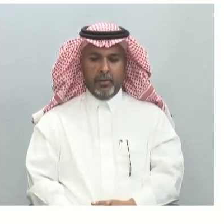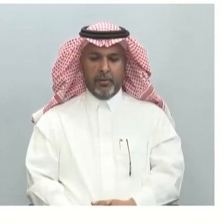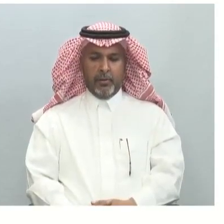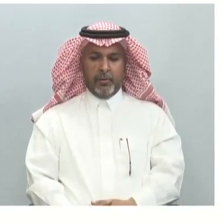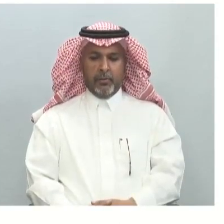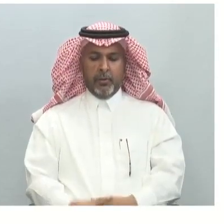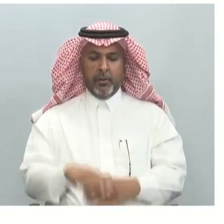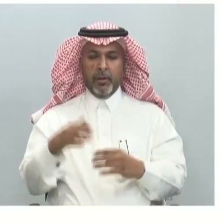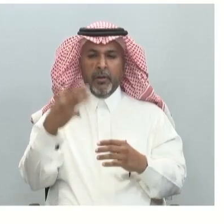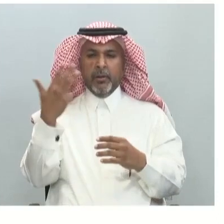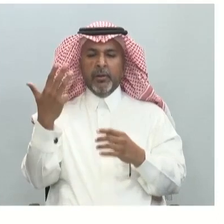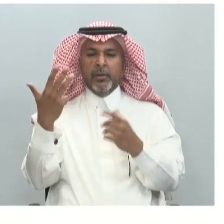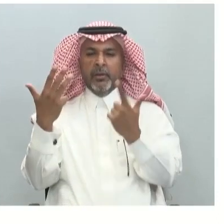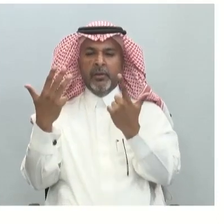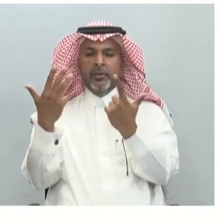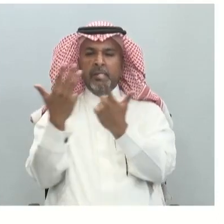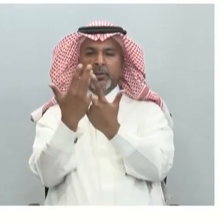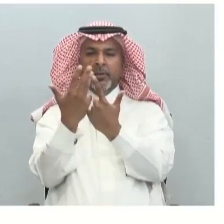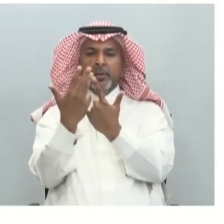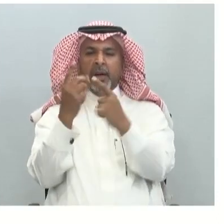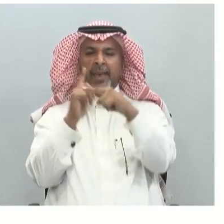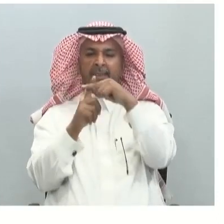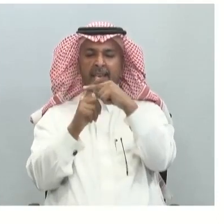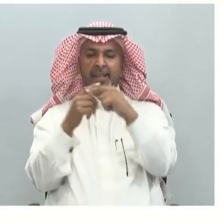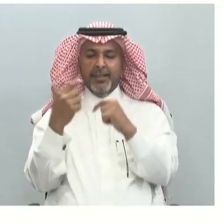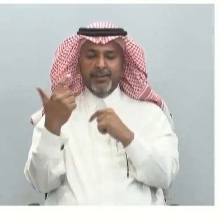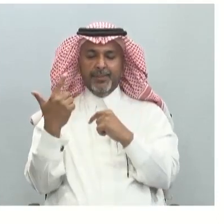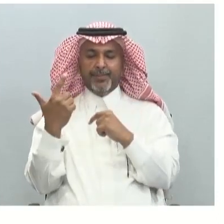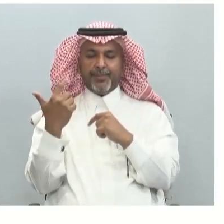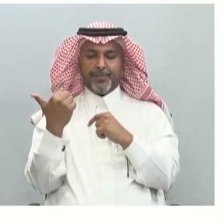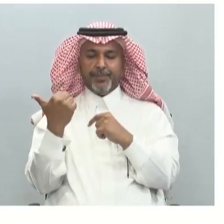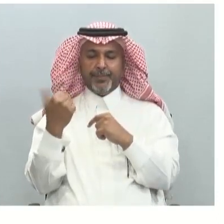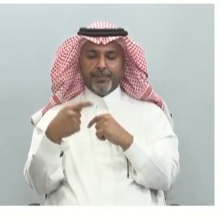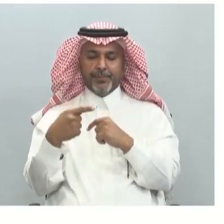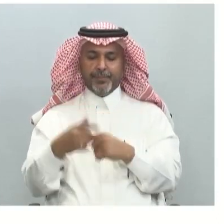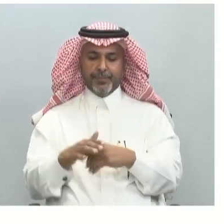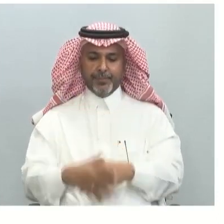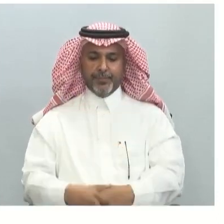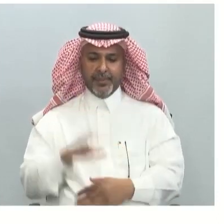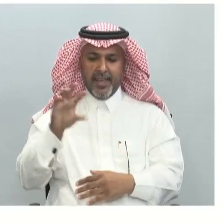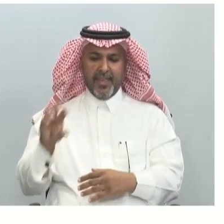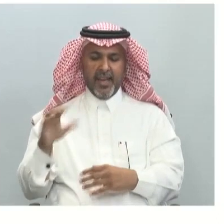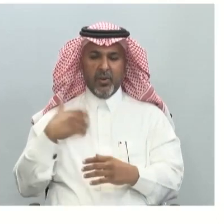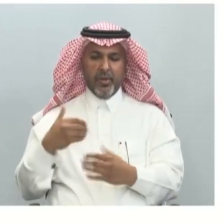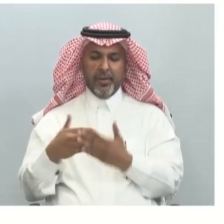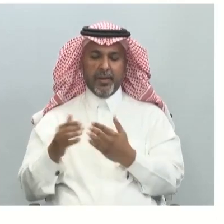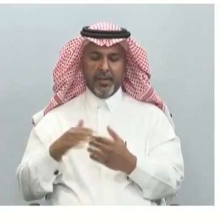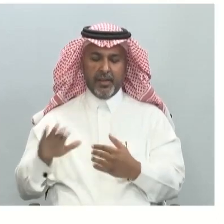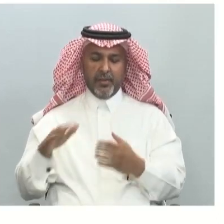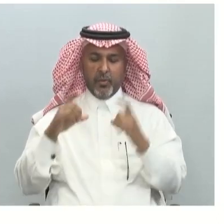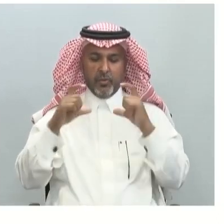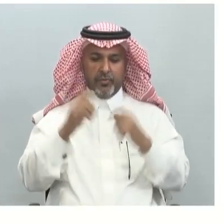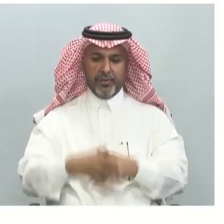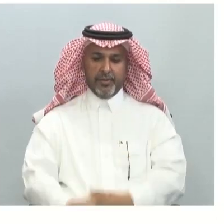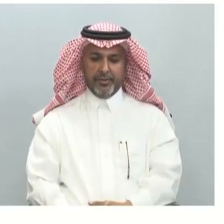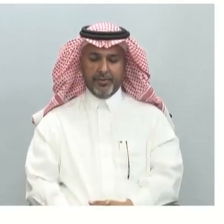اما العددين كلاهما موجب او العددين كلاهما سالب كلاهما ناتي الان الى اللي هو